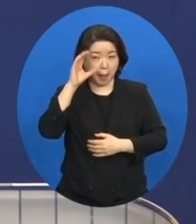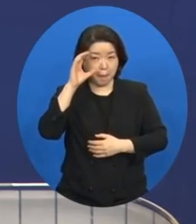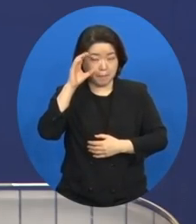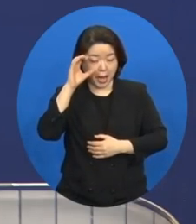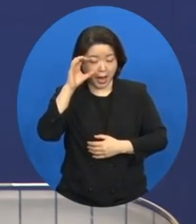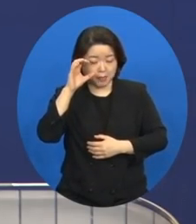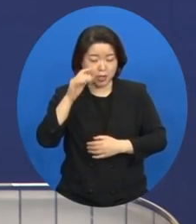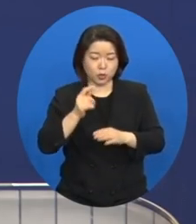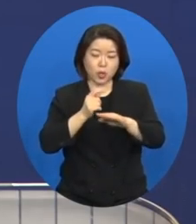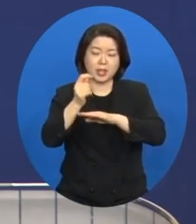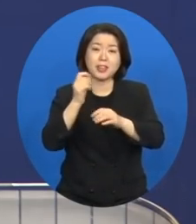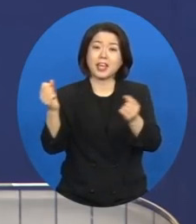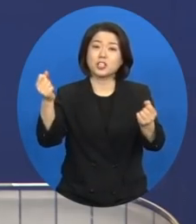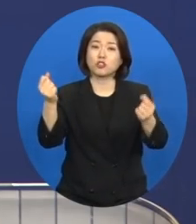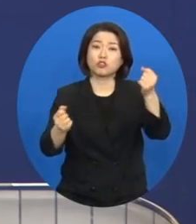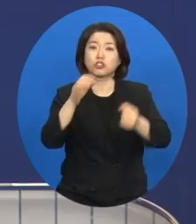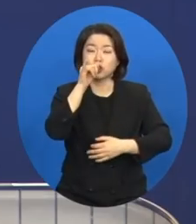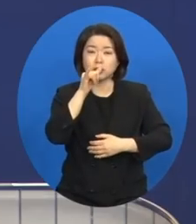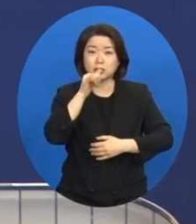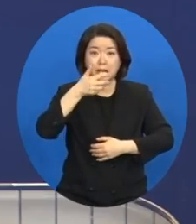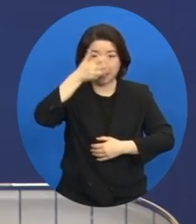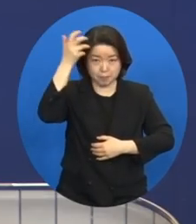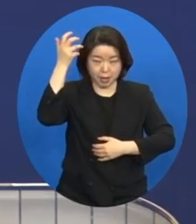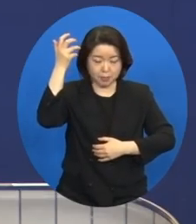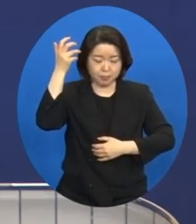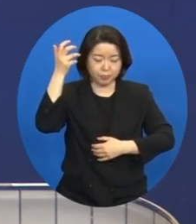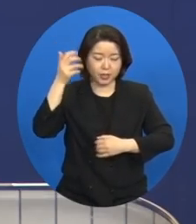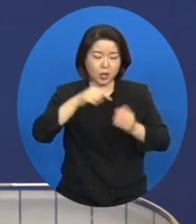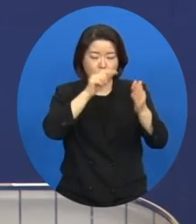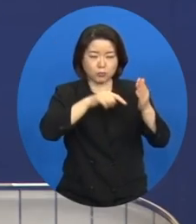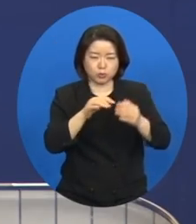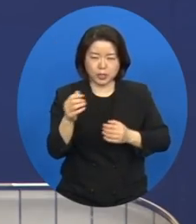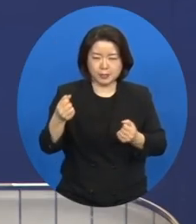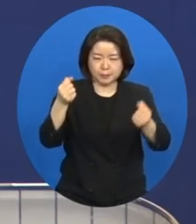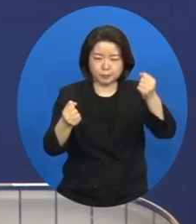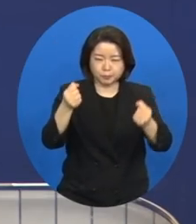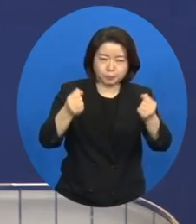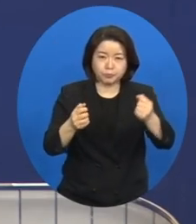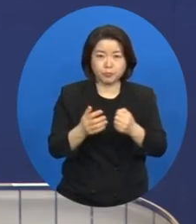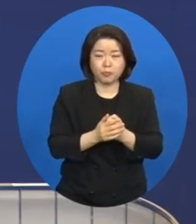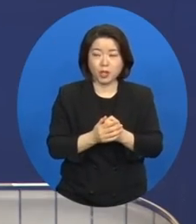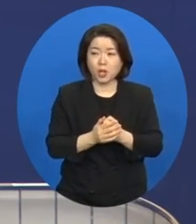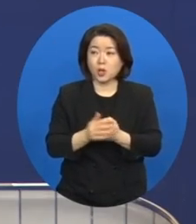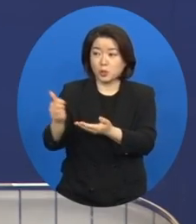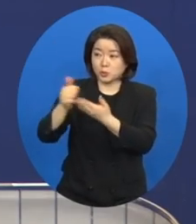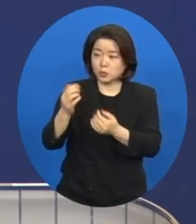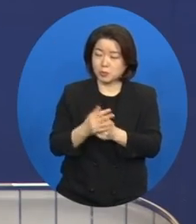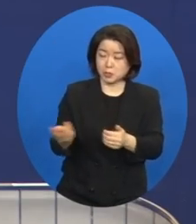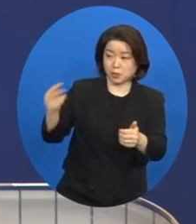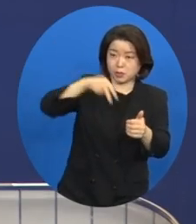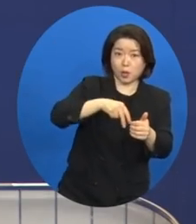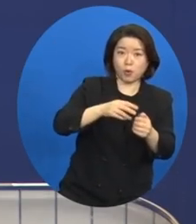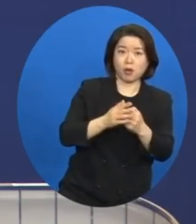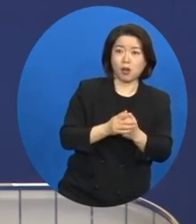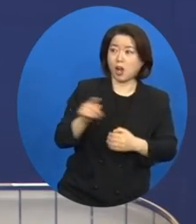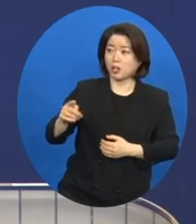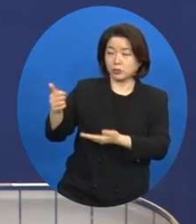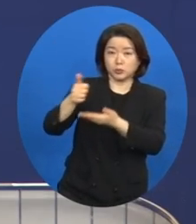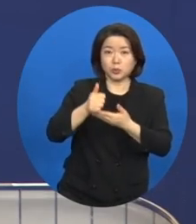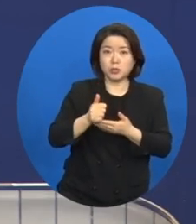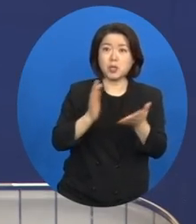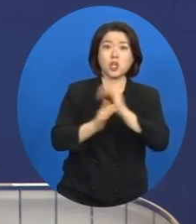운전을 했다고 해요. 그 택시 운전을 꾸면서 자기가 택시를 딱 몰고 가고 있는데 웬 손님이 있어서 딱 태웠더니 그 손님이